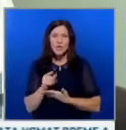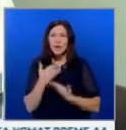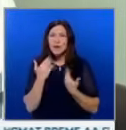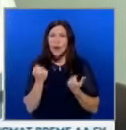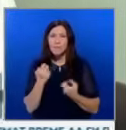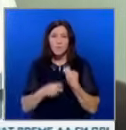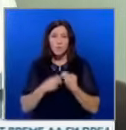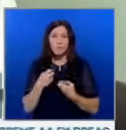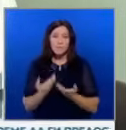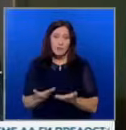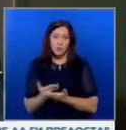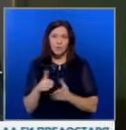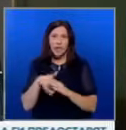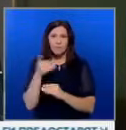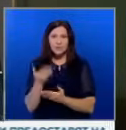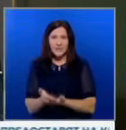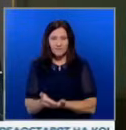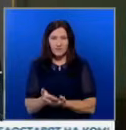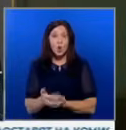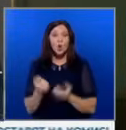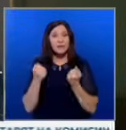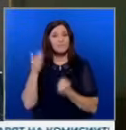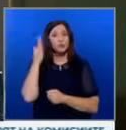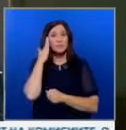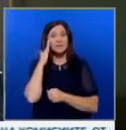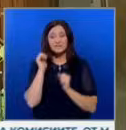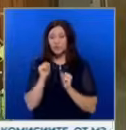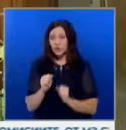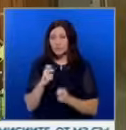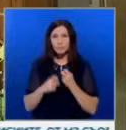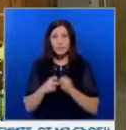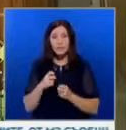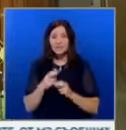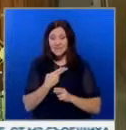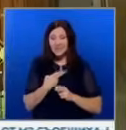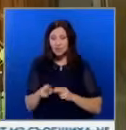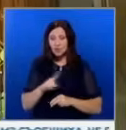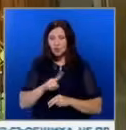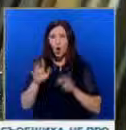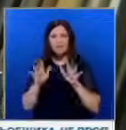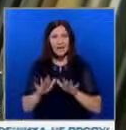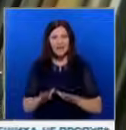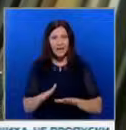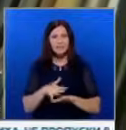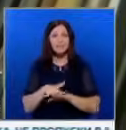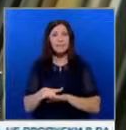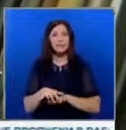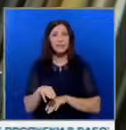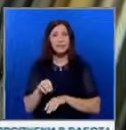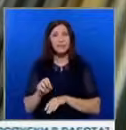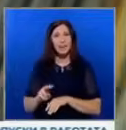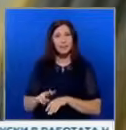Нямаме проблем да подадем оставки. От Здравното министерство очакват проблемите да се изчистят до есента. Системата на ТЕЛК ще има